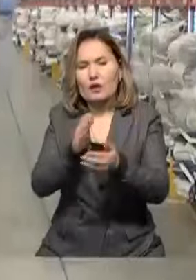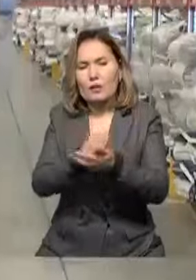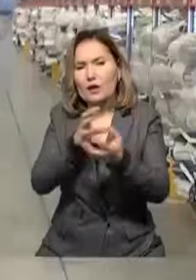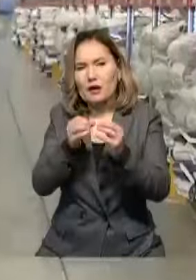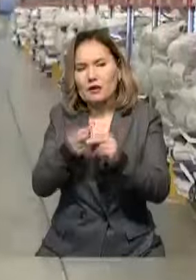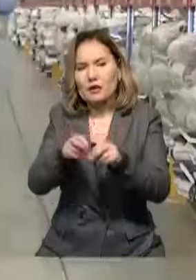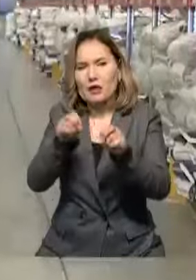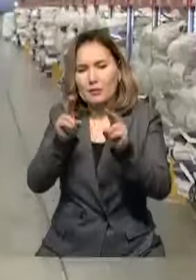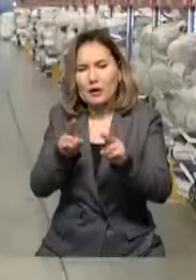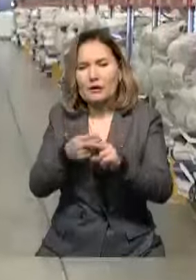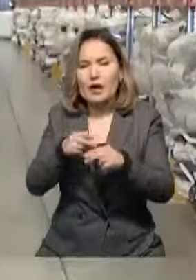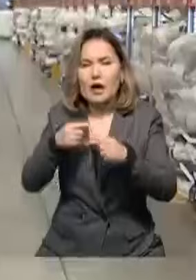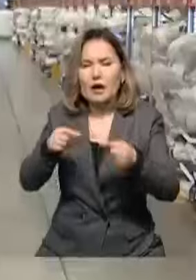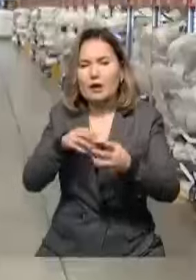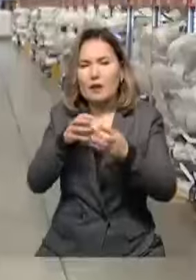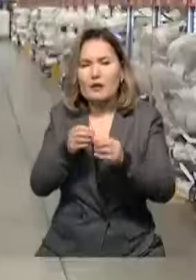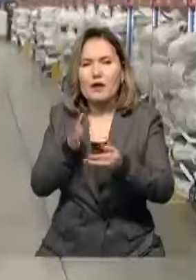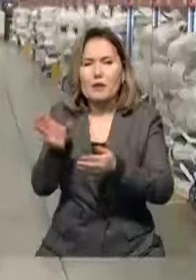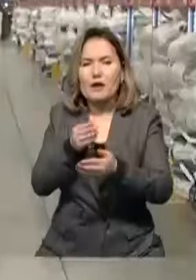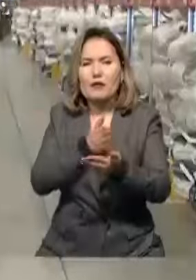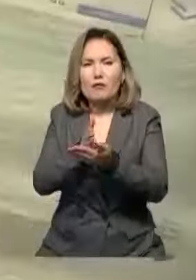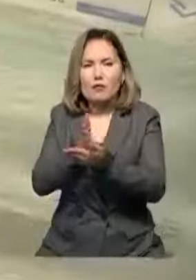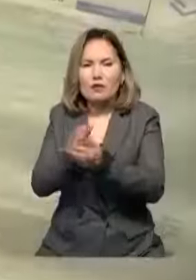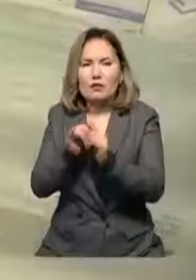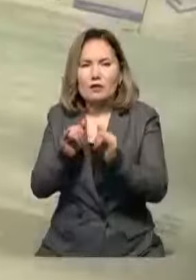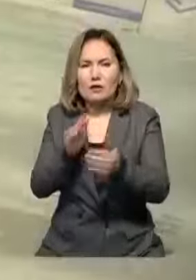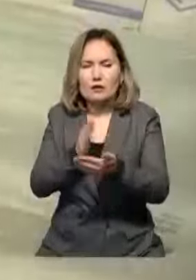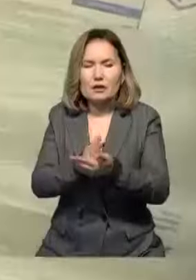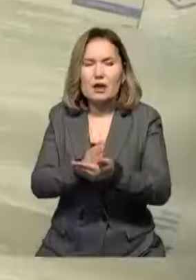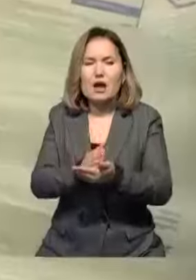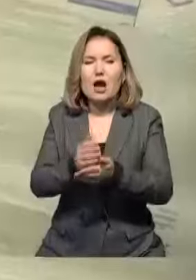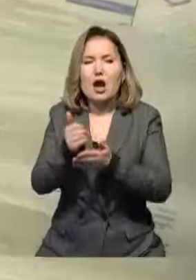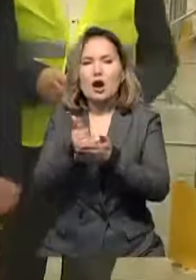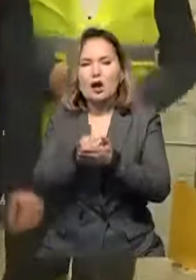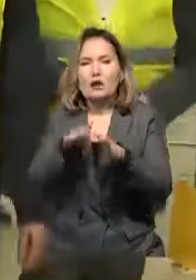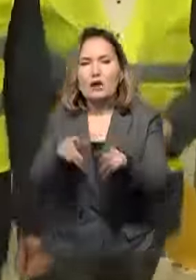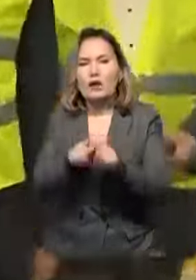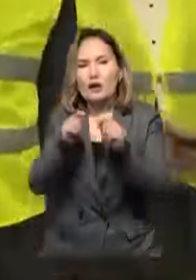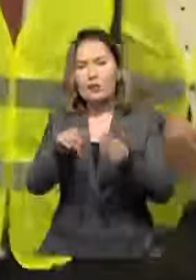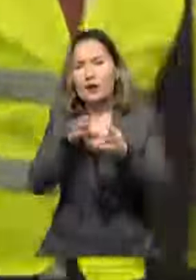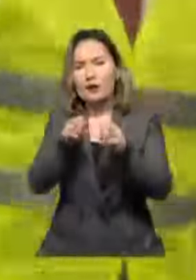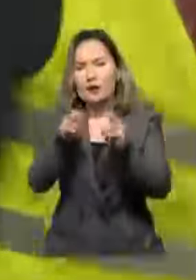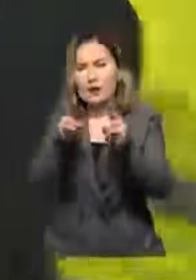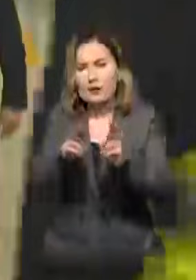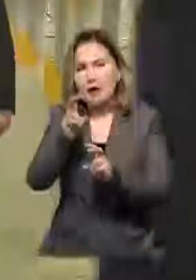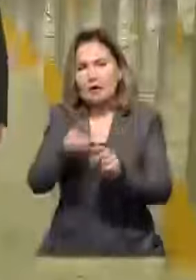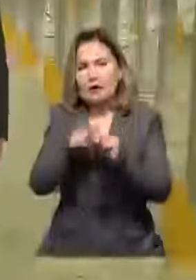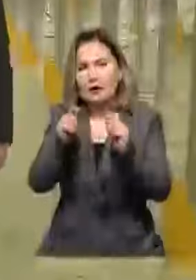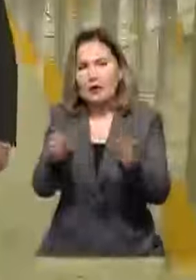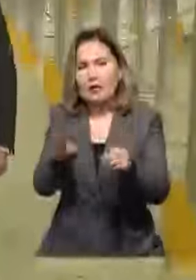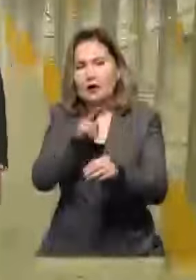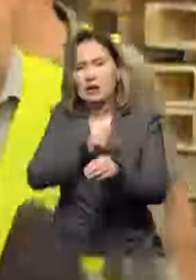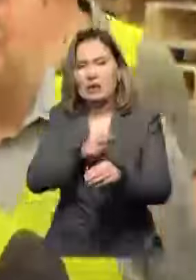Кипей зауытынан шығатын полипропиленнің барлық маркасы сақталады. Қойманың ашылу салтанатында KPI мен Қазполиснаб